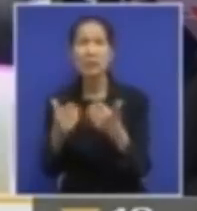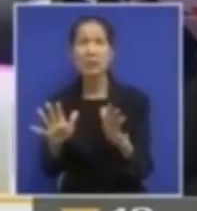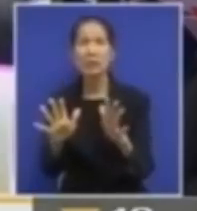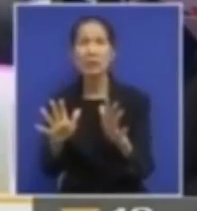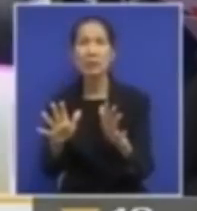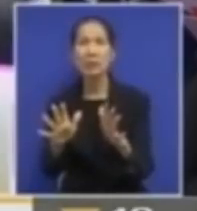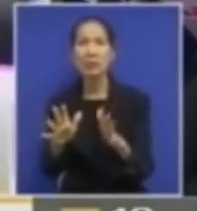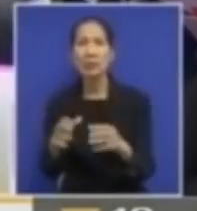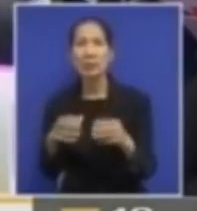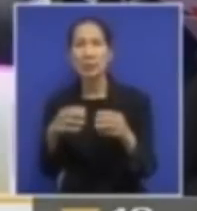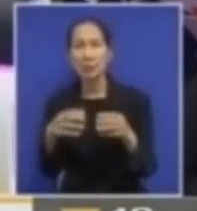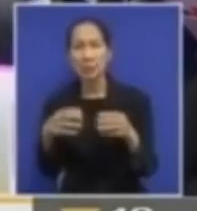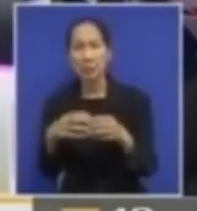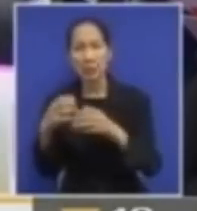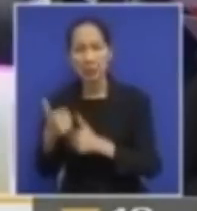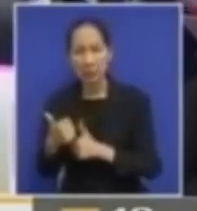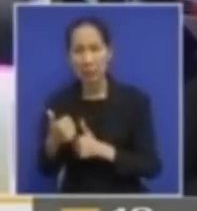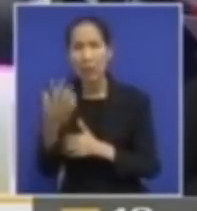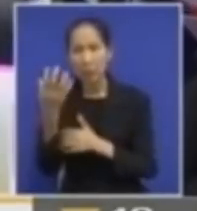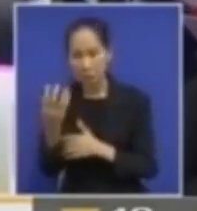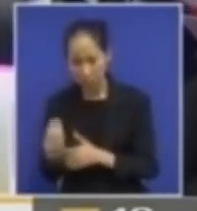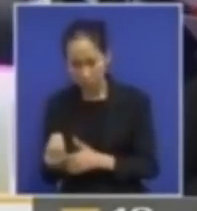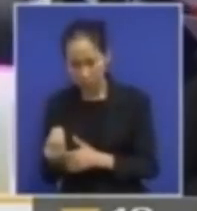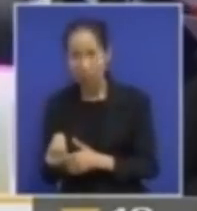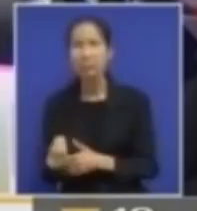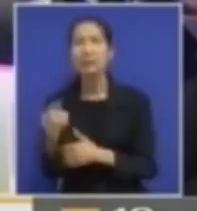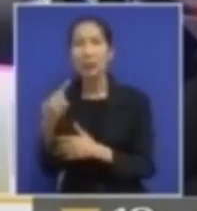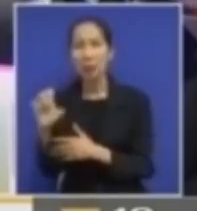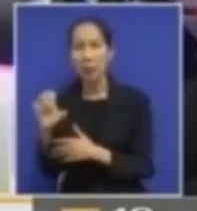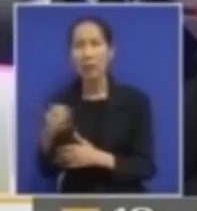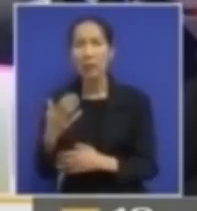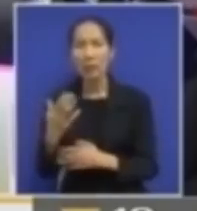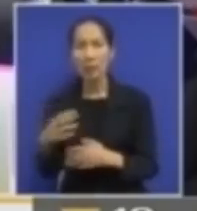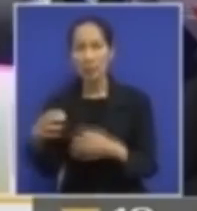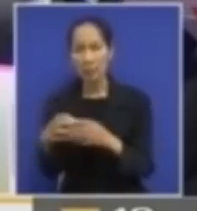านประธานลดไป100พรรคเพื่อไทยลดไป100